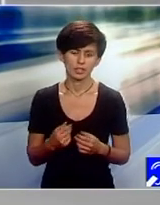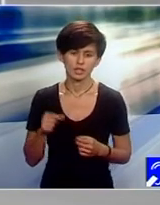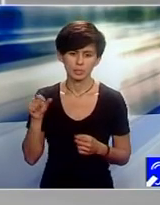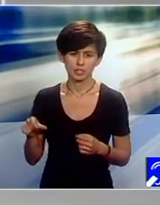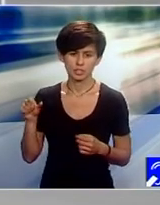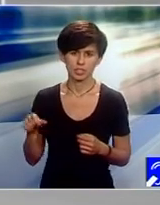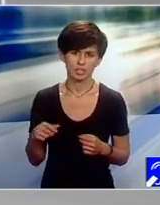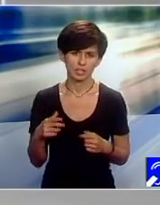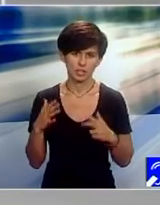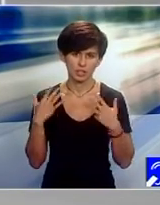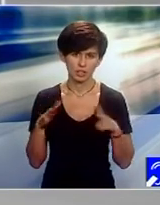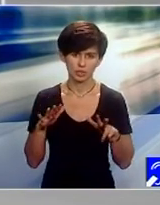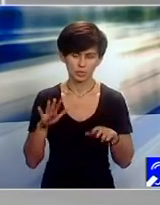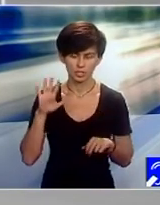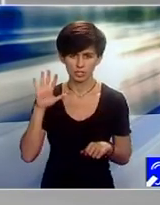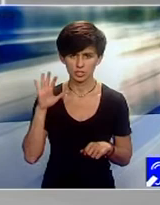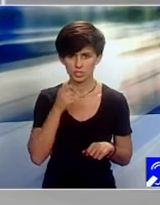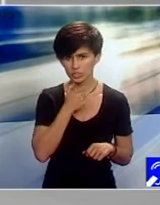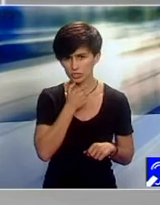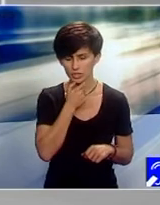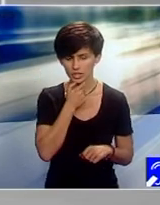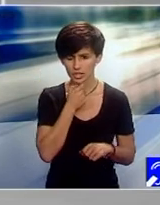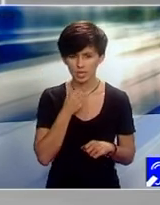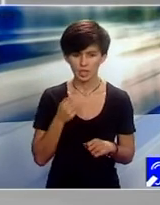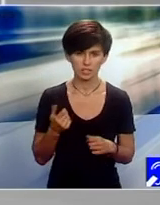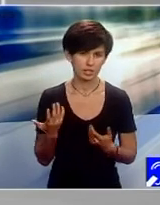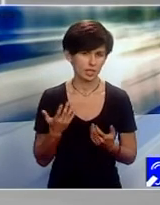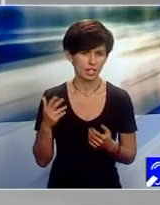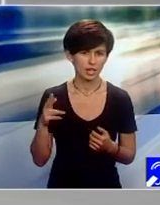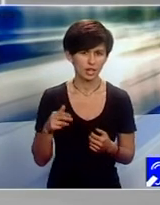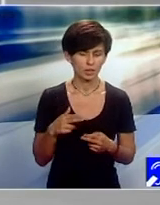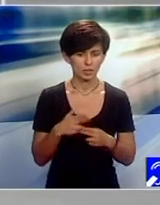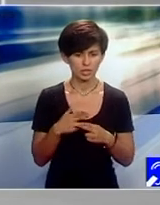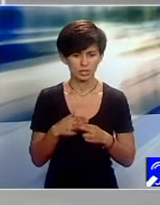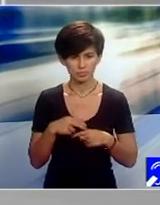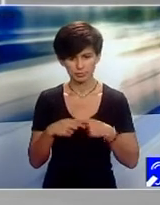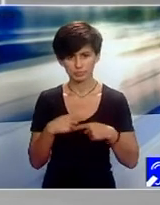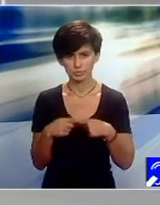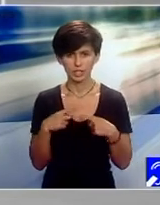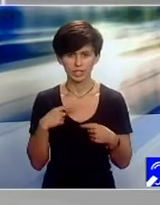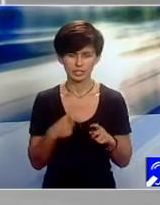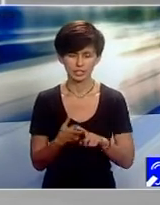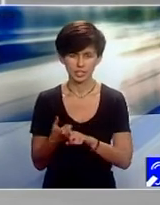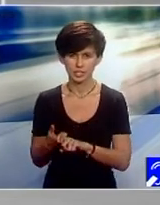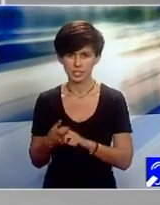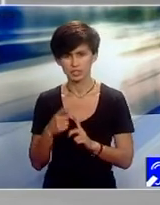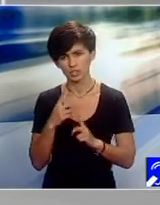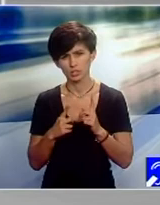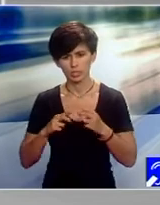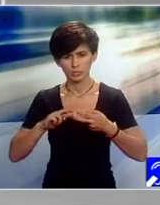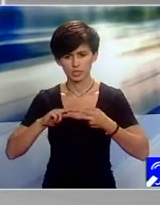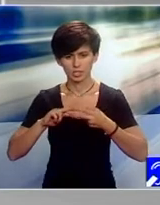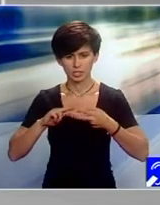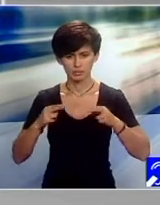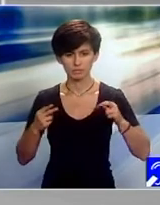bolii este asociată cu un cromozom de pe o anumită genă. Și atunci, nu